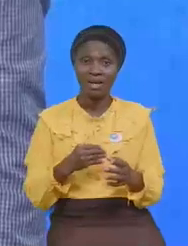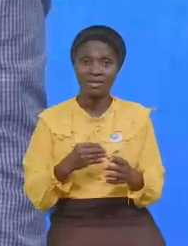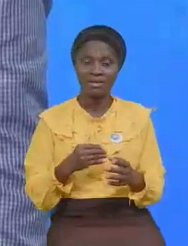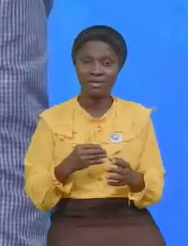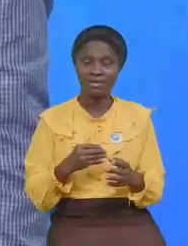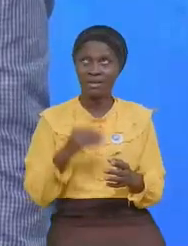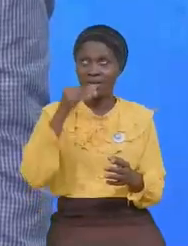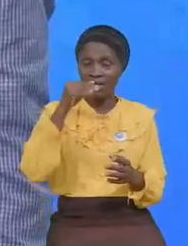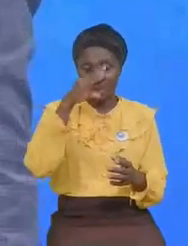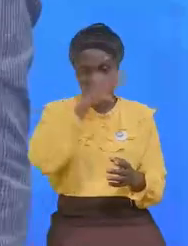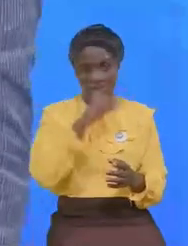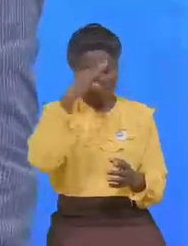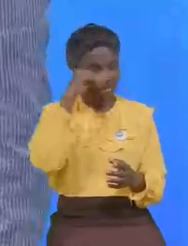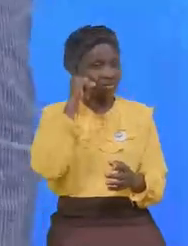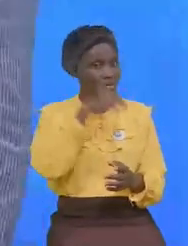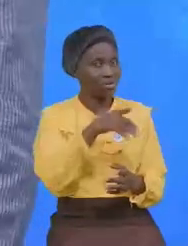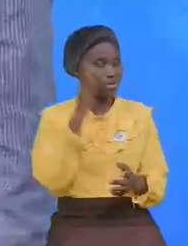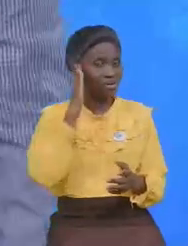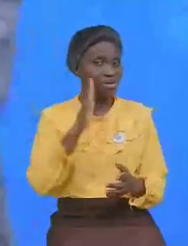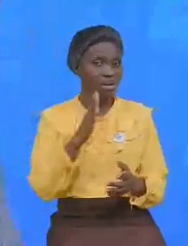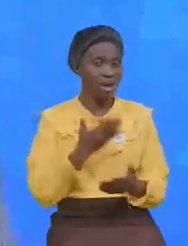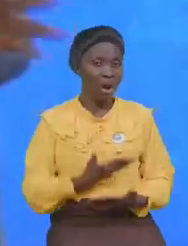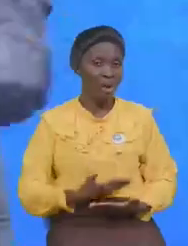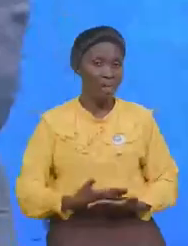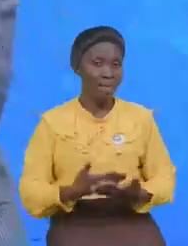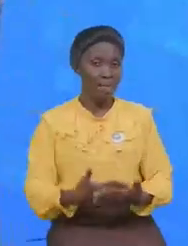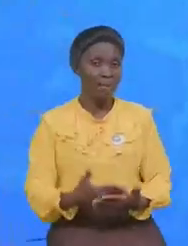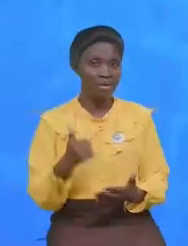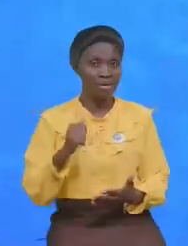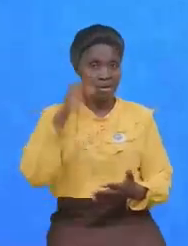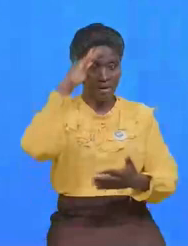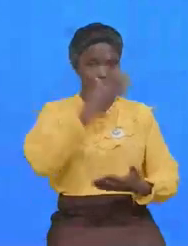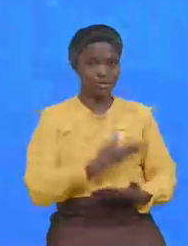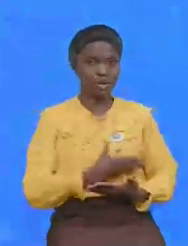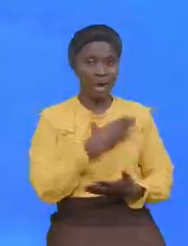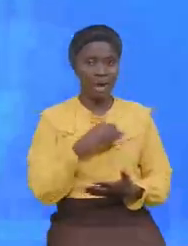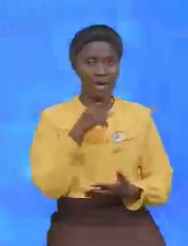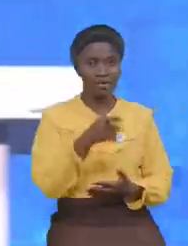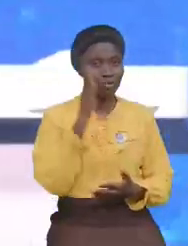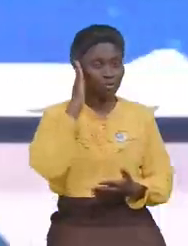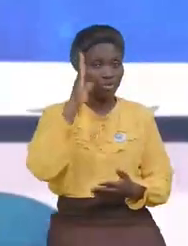Et elle enfantera un fils, et tu l'appelleras Jésus,